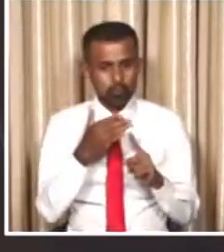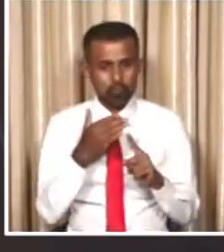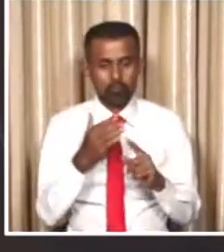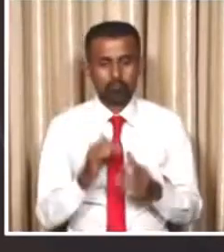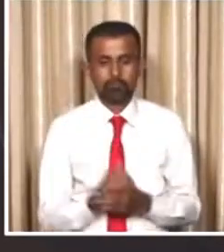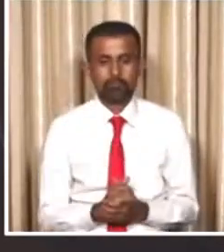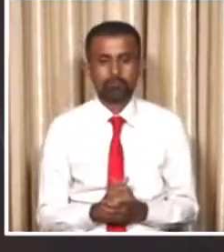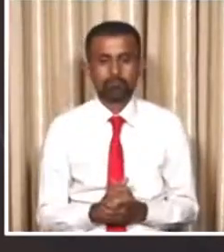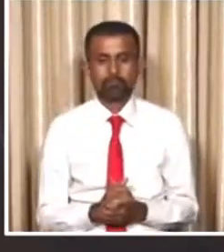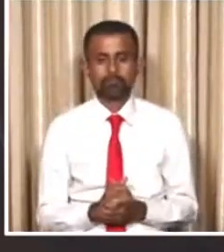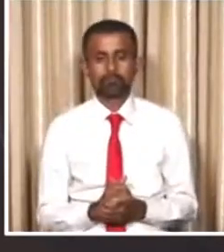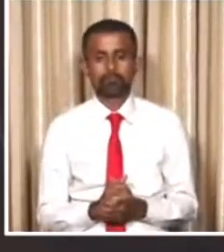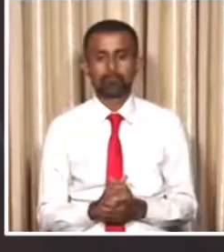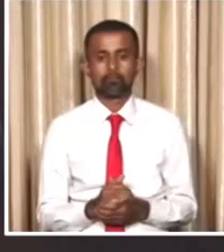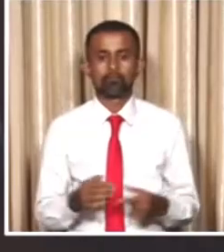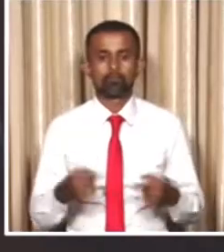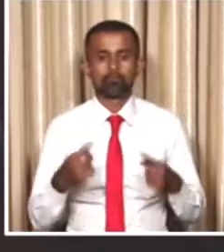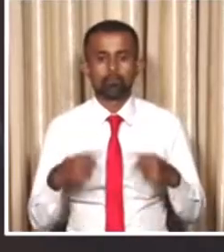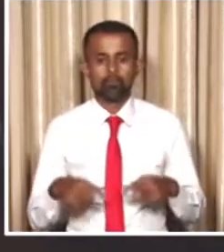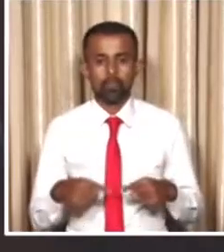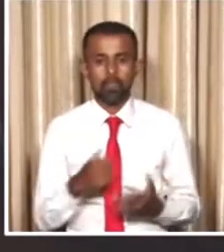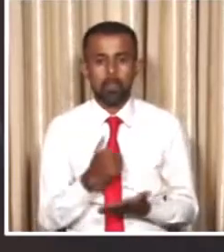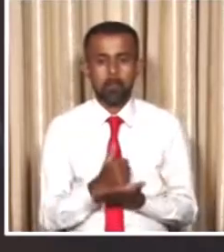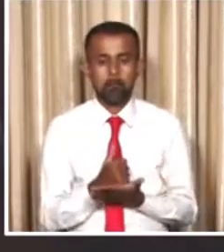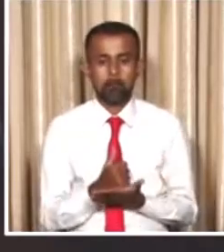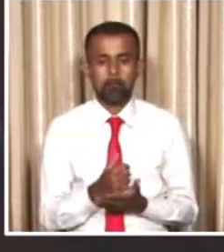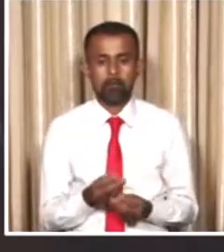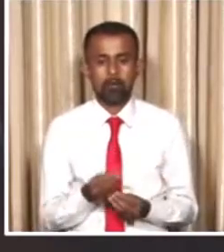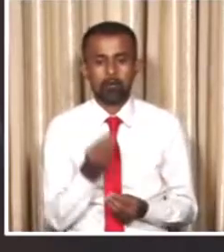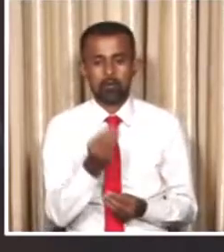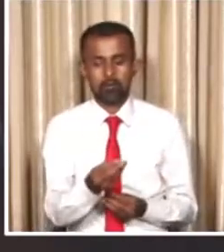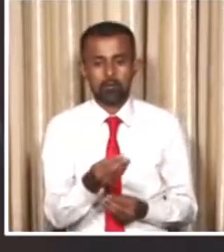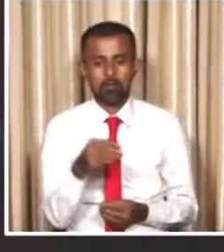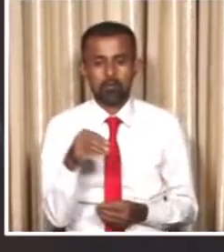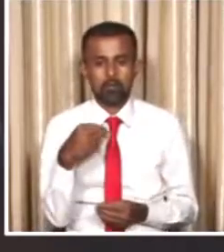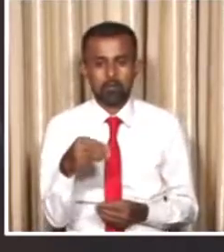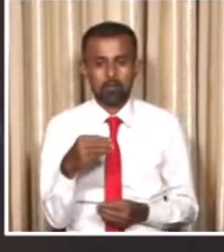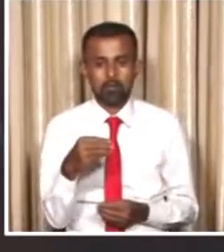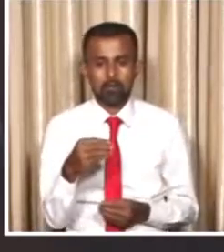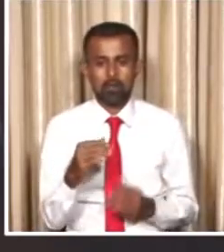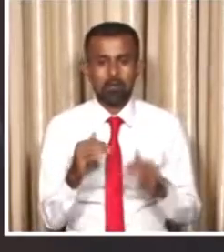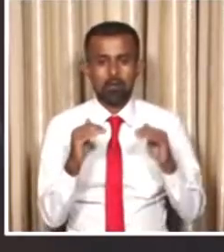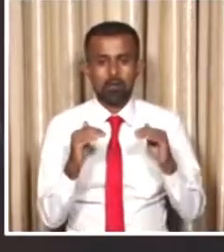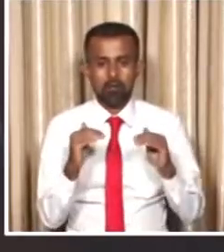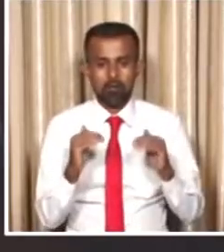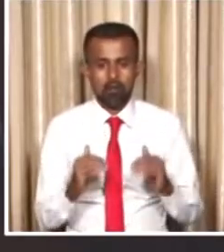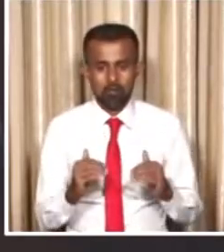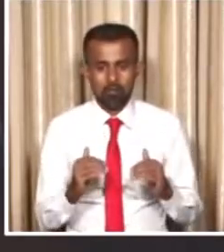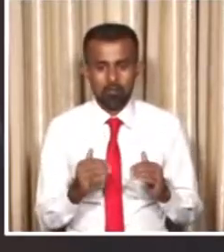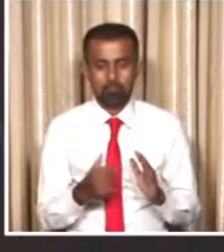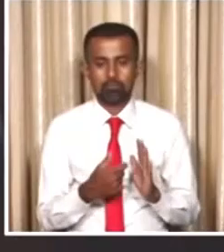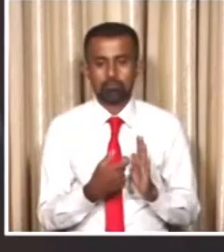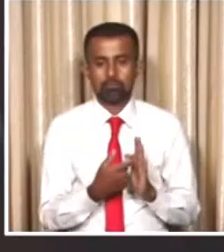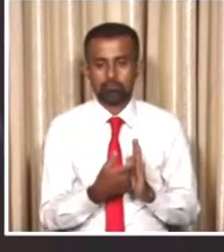සම්බන්ධයෙන් ඊළඟට බැංකු මගින් ප්‍රදානය කරන ණයත් බර අඩු කර ගැනීමේ විශේෂ